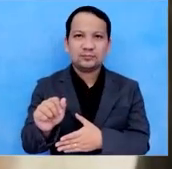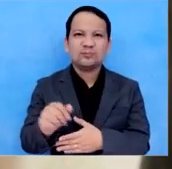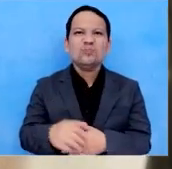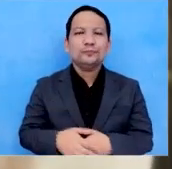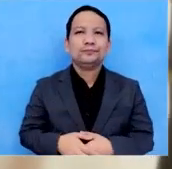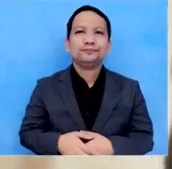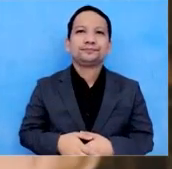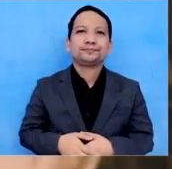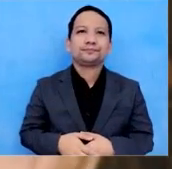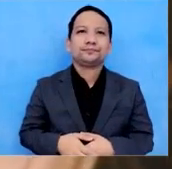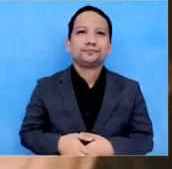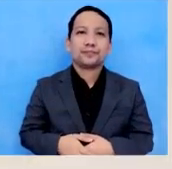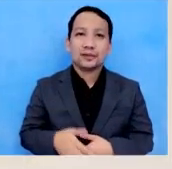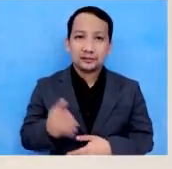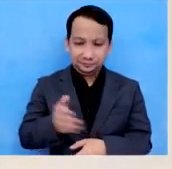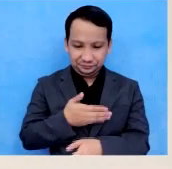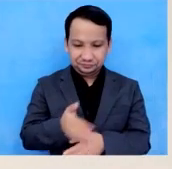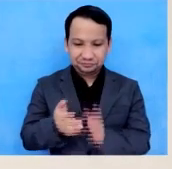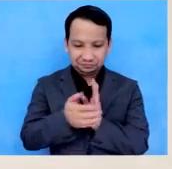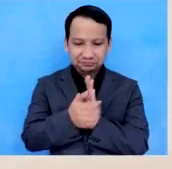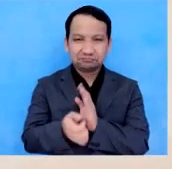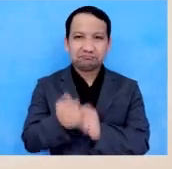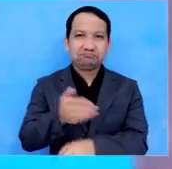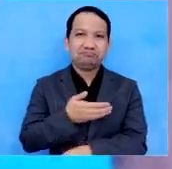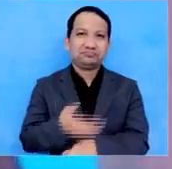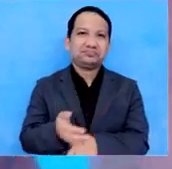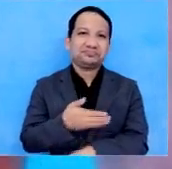Hindi rin pahuhuli sa kantahan.